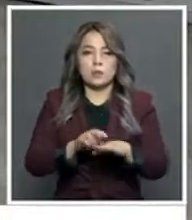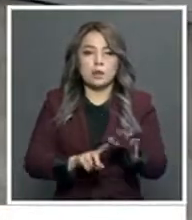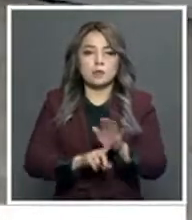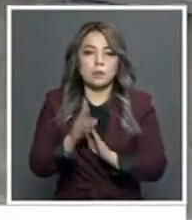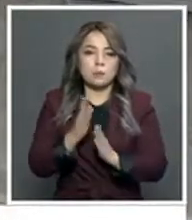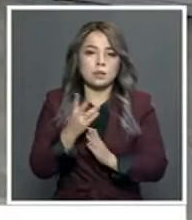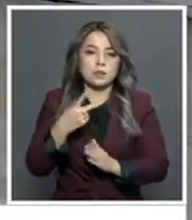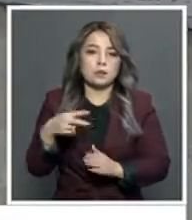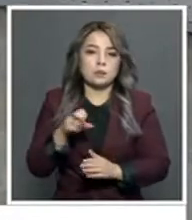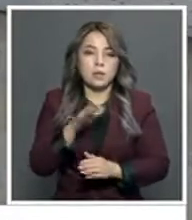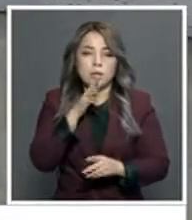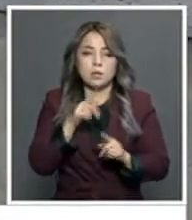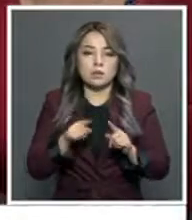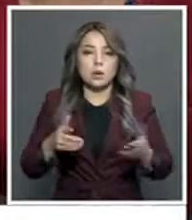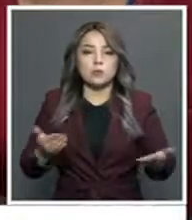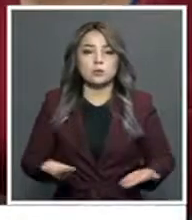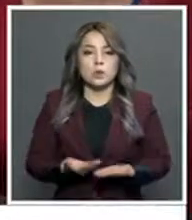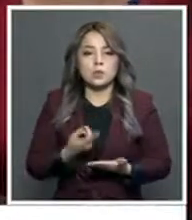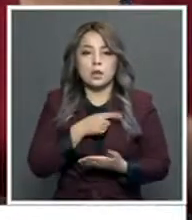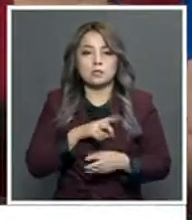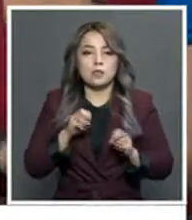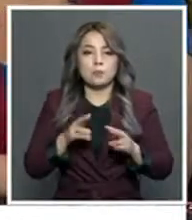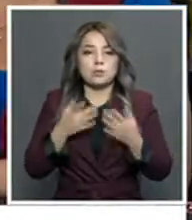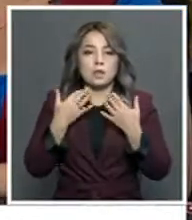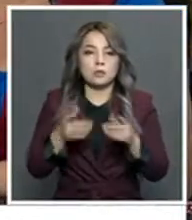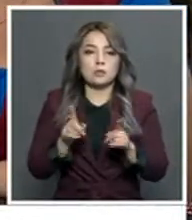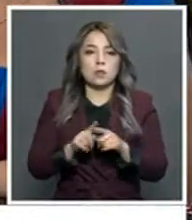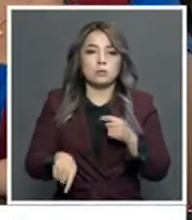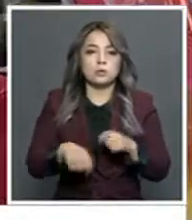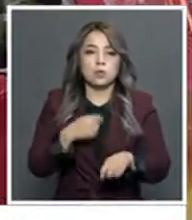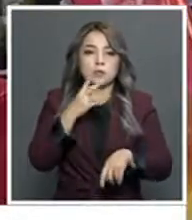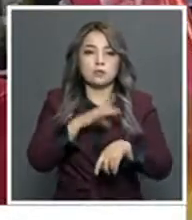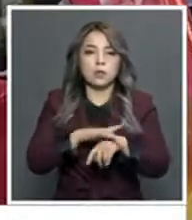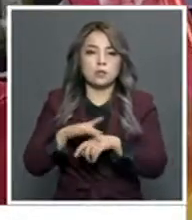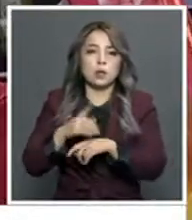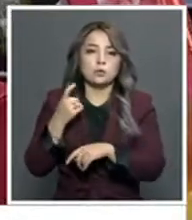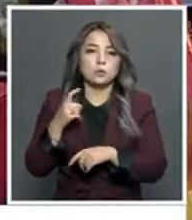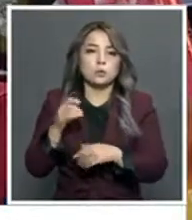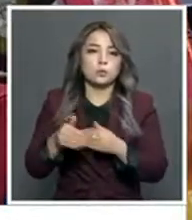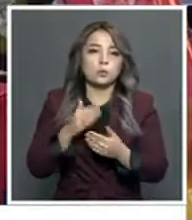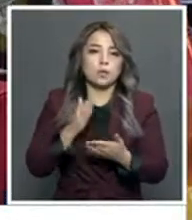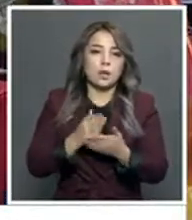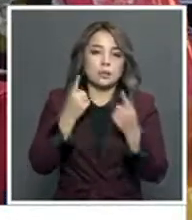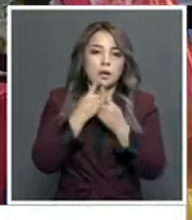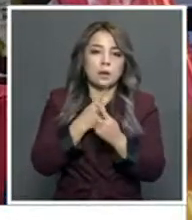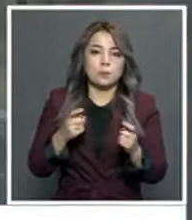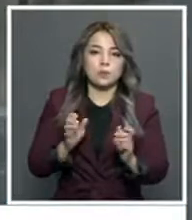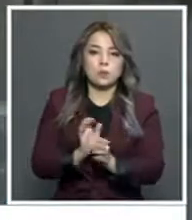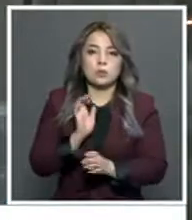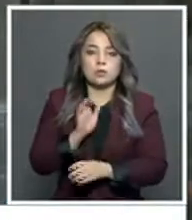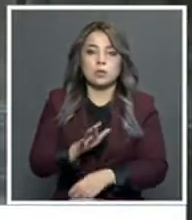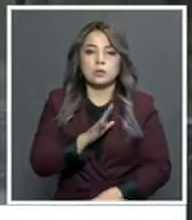Соңғы екі аптада оған тұрғындардан санитарлық талаптар бұзылғандығы жөнінде 100-ге жуық хабарлама түскен.